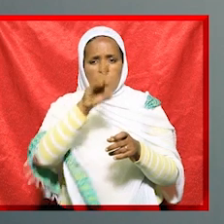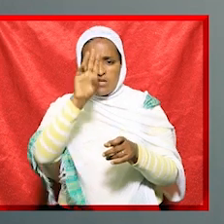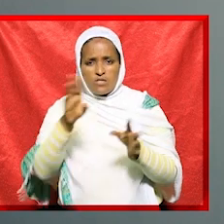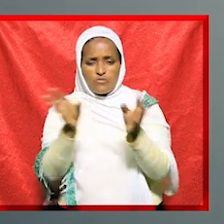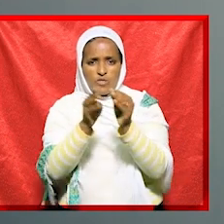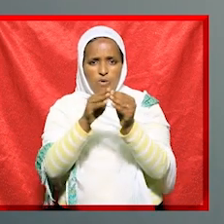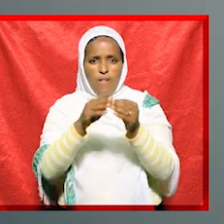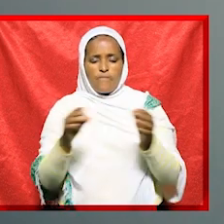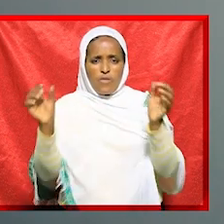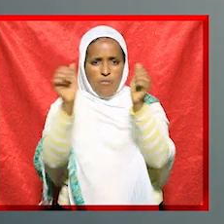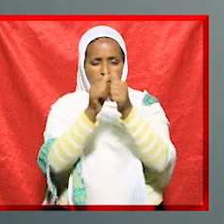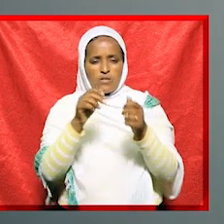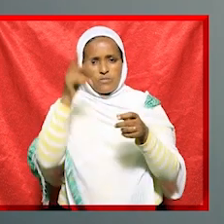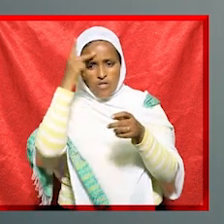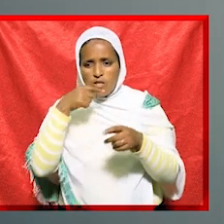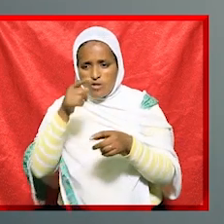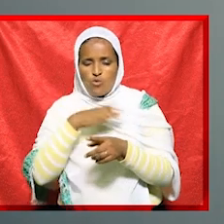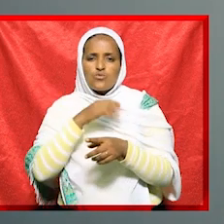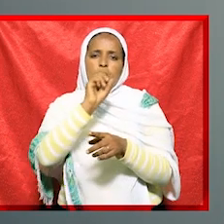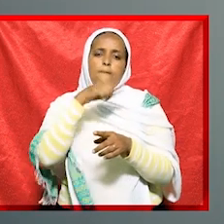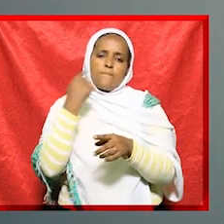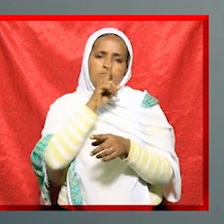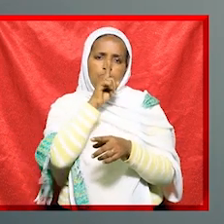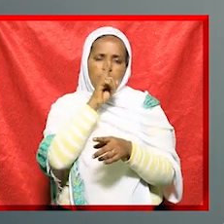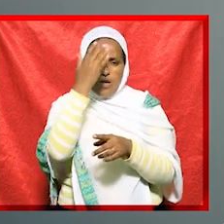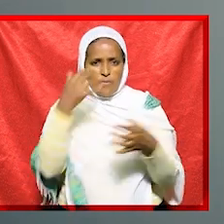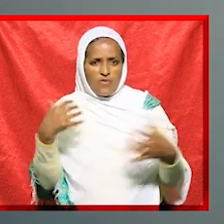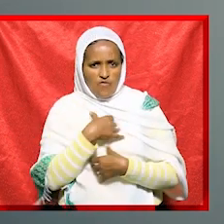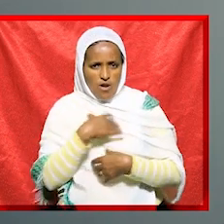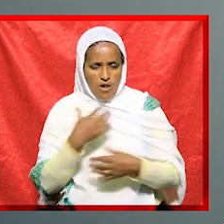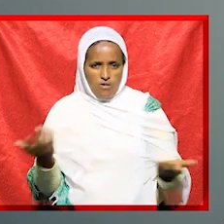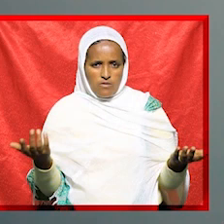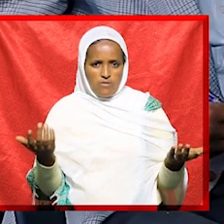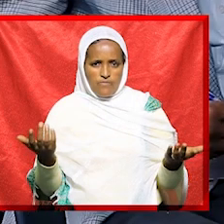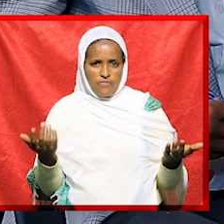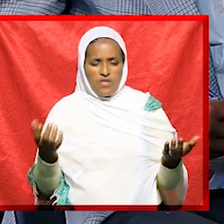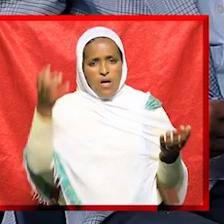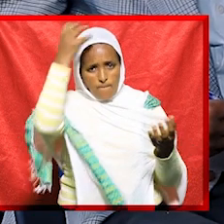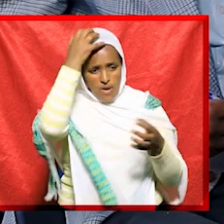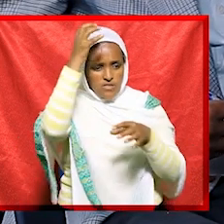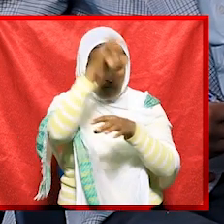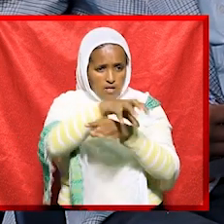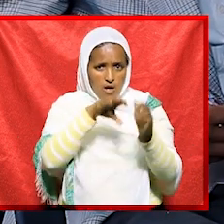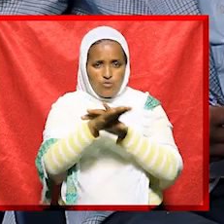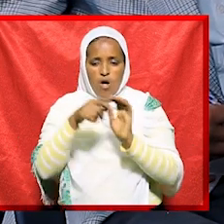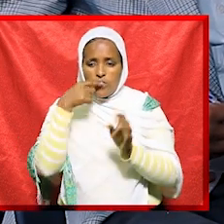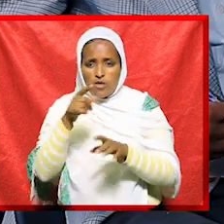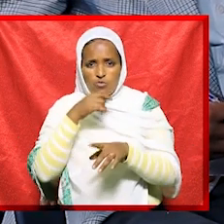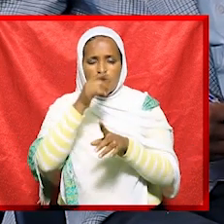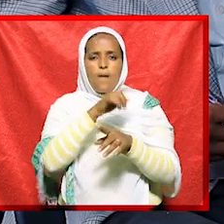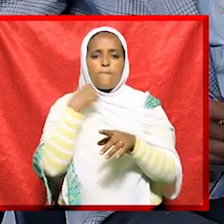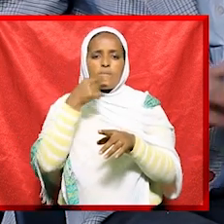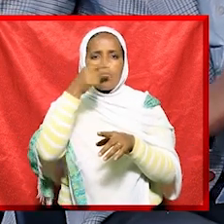ላይ አባቶቻችን በአንድ ሚኒስቴር አይደለ እንዳትናገሩ ሲባል እምቢ አሉት። ለምንድን ነው የሚፈራው? መንግስት ጣልቃ ገብቶ አትናገሩ